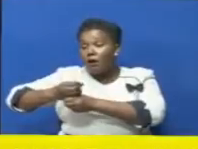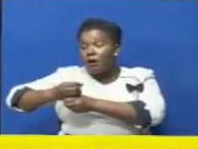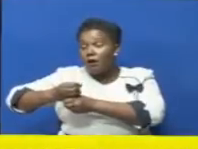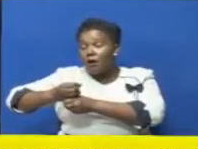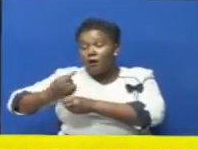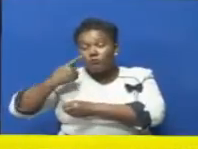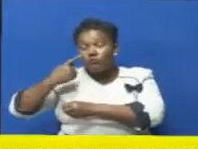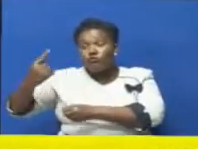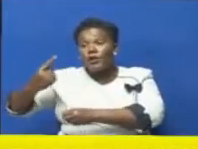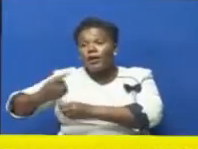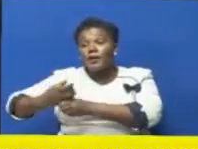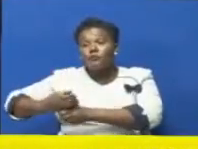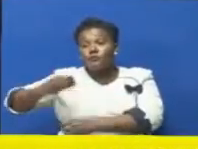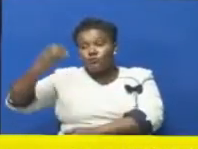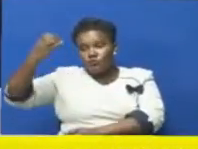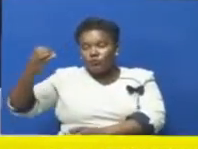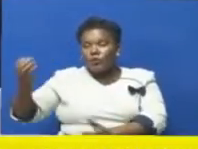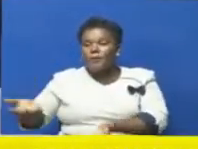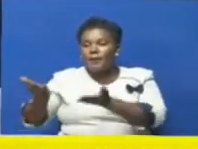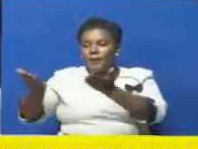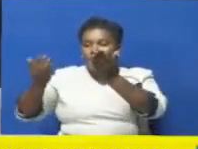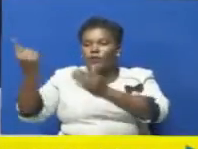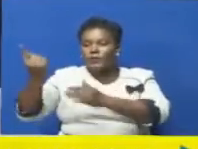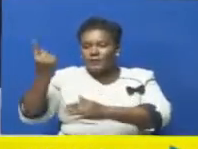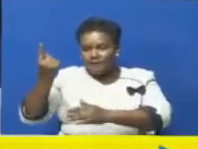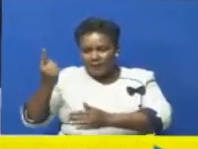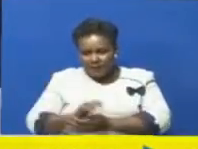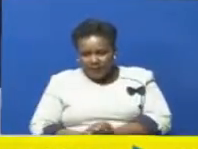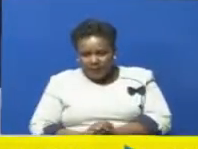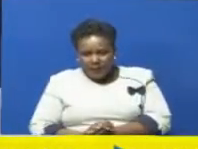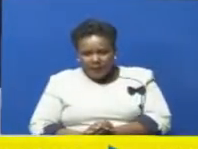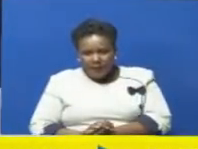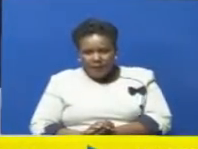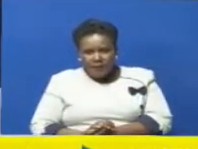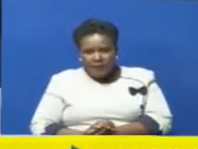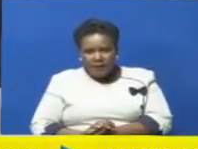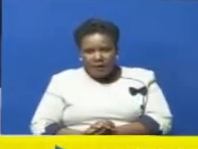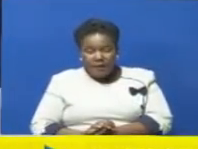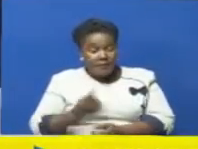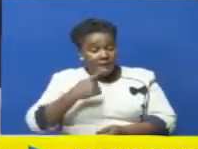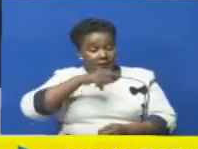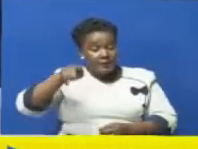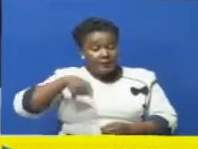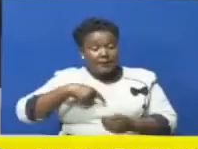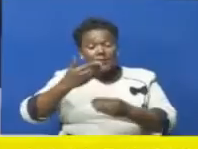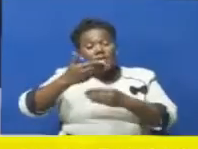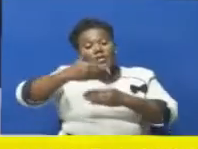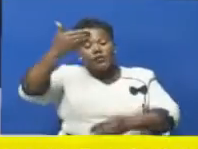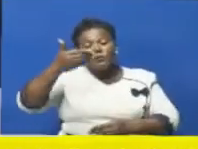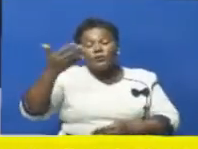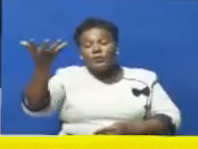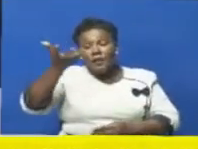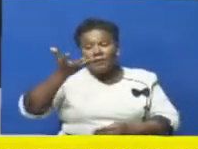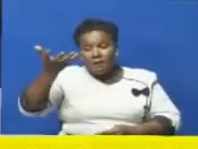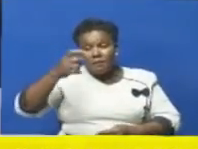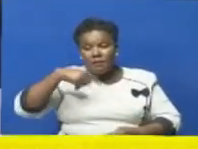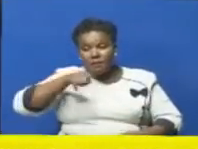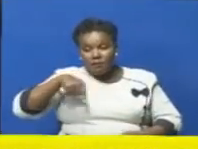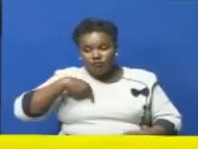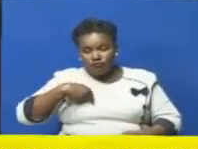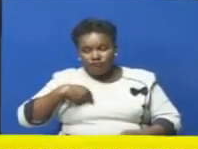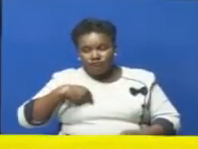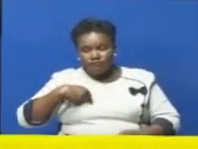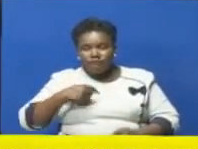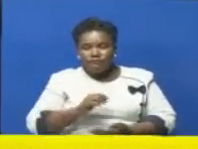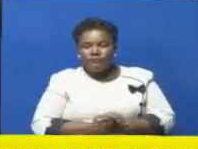katika taifa, na sisi ni dira vile vile na ni kioo cha jamii yetu tuliyokuwa nayo